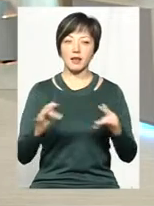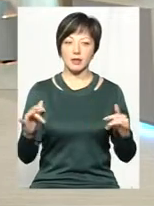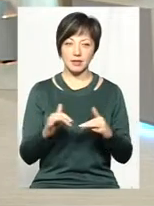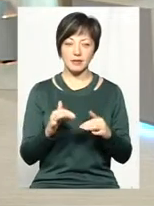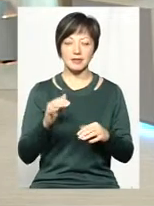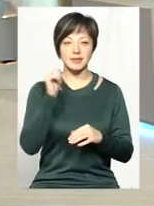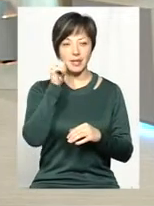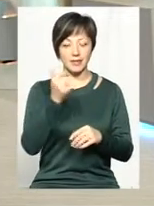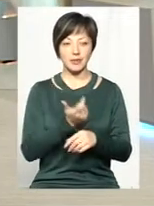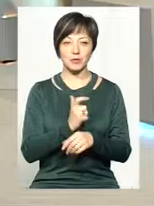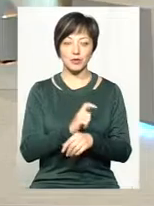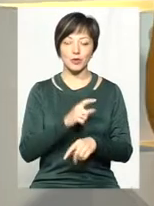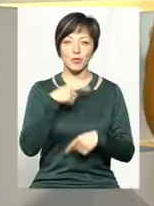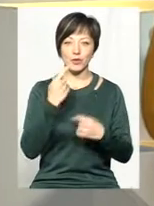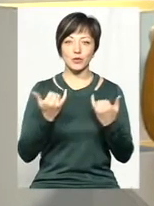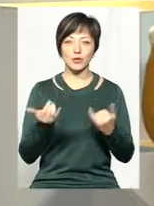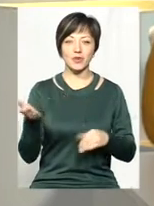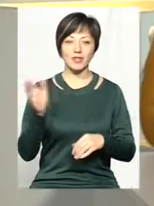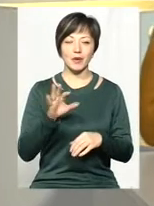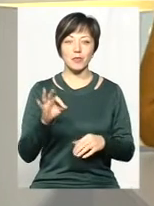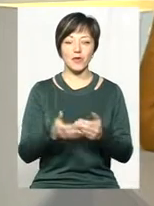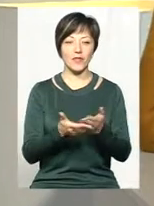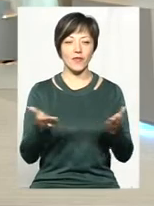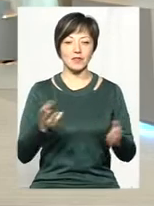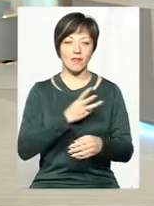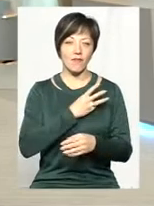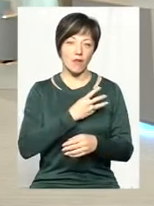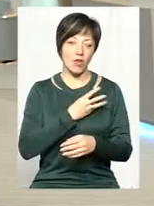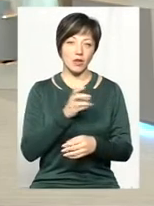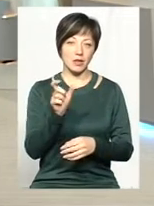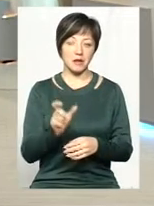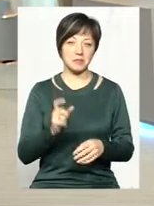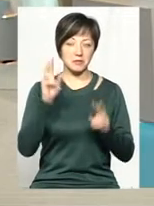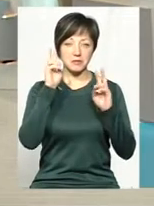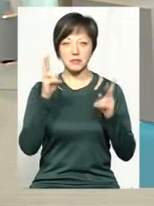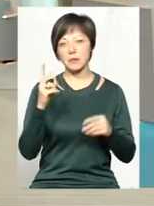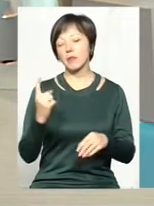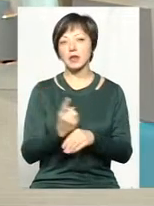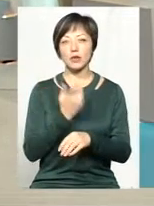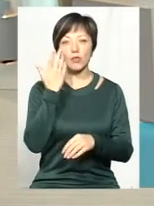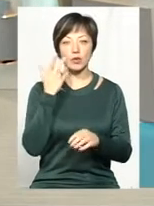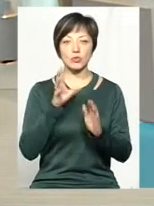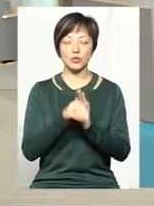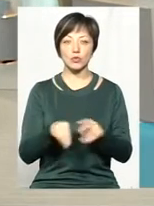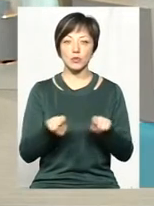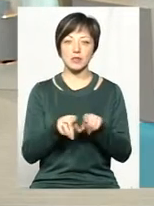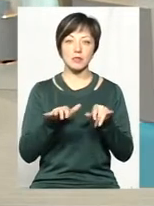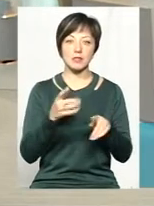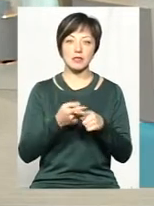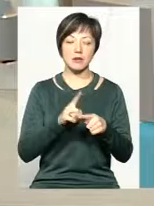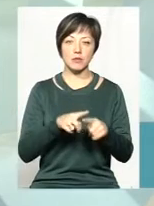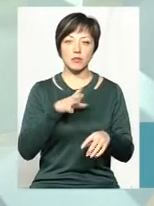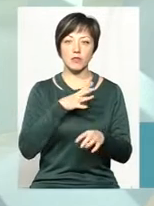ми про них завтра більше поговоримо, а сьогодні давайте про вас поговоримо. Волонтером, я не знаю, перший раз, коли долучився до такої справи, це